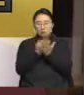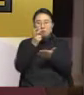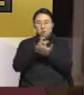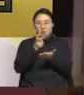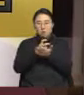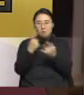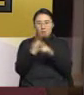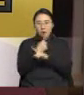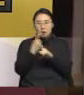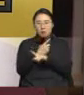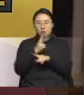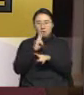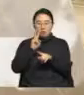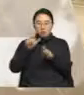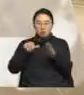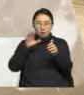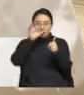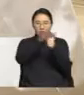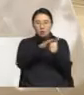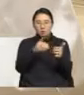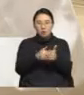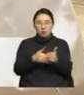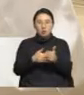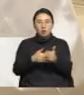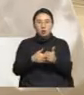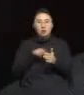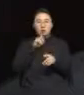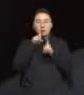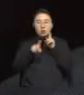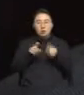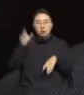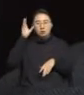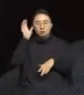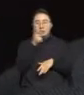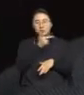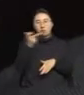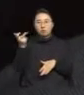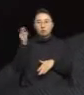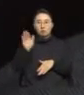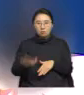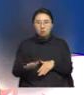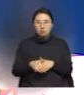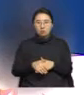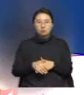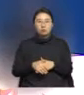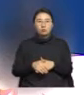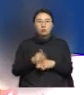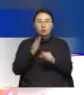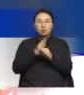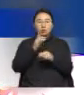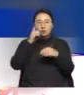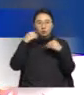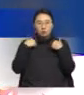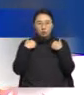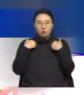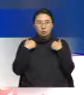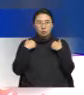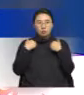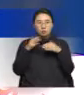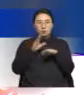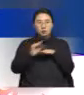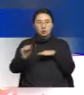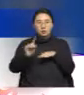국회에 상정됐을 때만 해도 분권 강화 현실화에 대한 기대감은 높았습니다. 중앙정부와